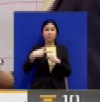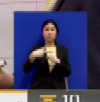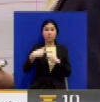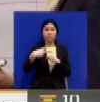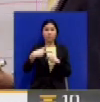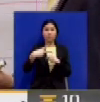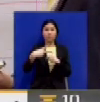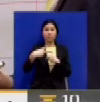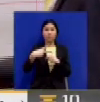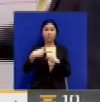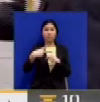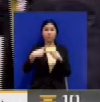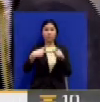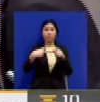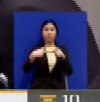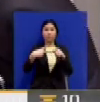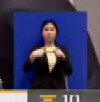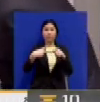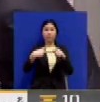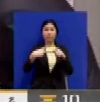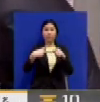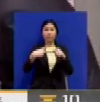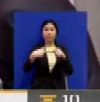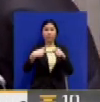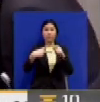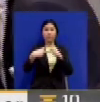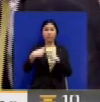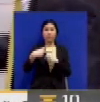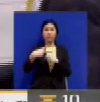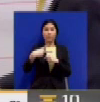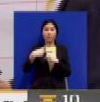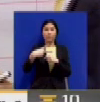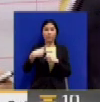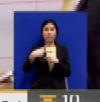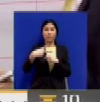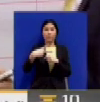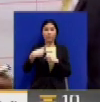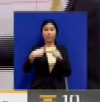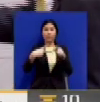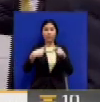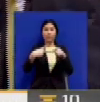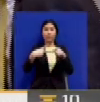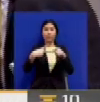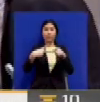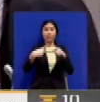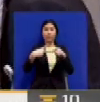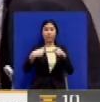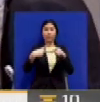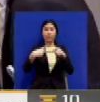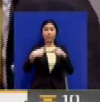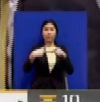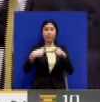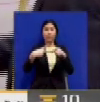ไปยังดีนะที่แพ้โหวตเลยมาเลือกกันตอนบ่ายดีนะเขาไม่เลื่อนไปอีกอาทิตย์หนึ่งอ่ะ ใช่